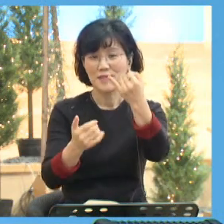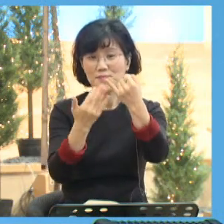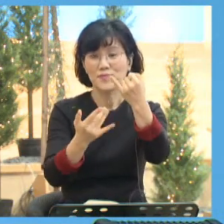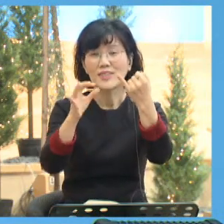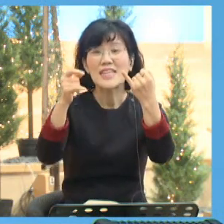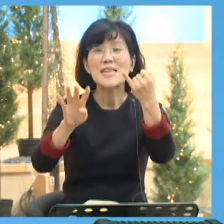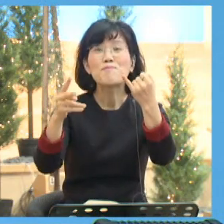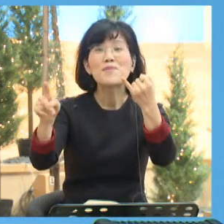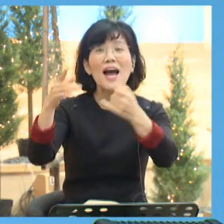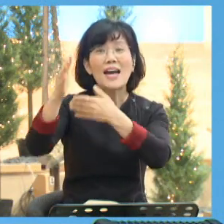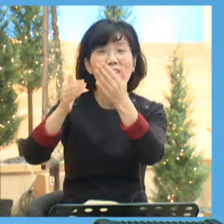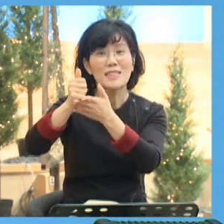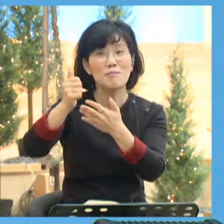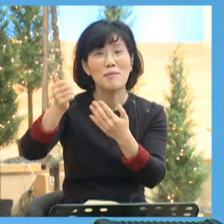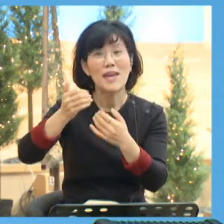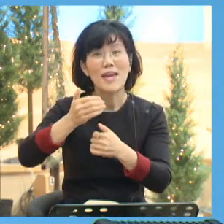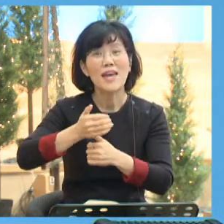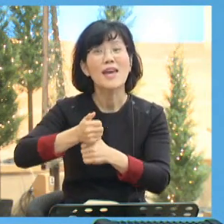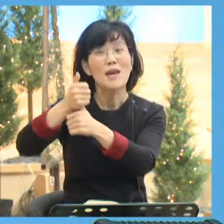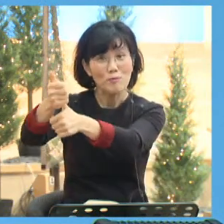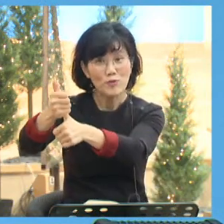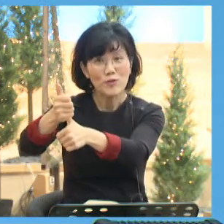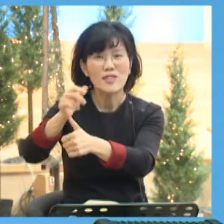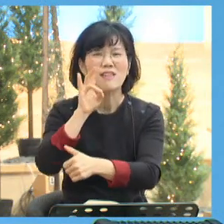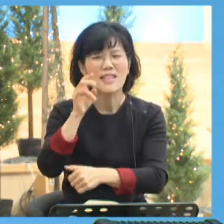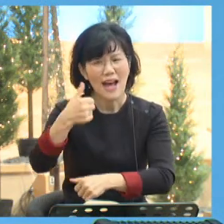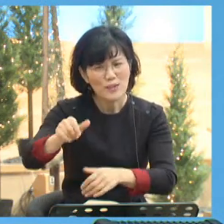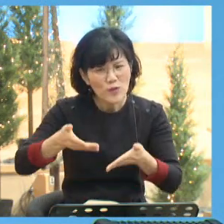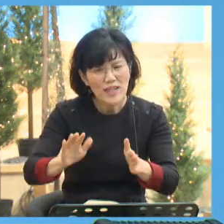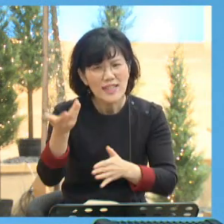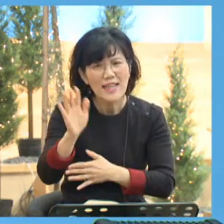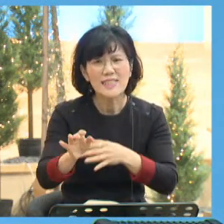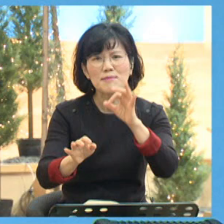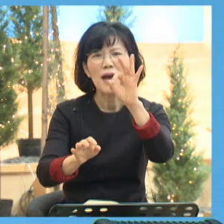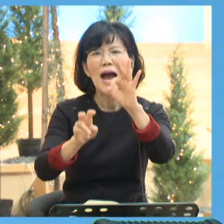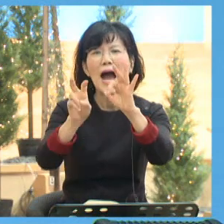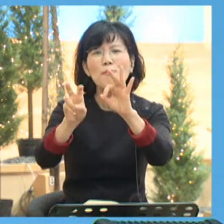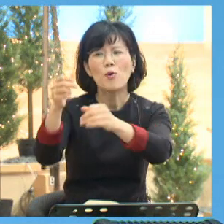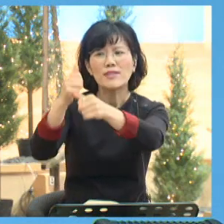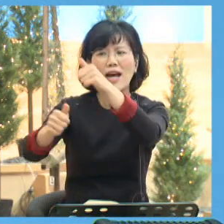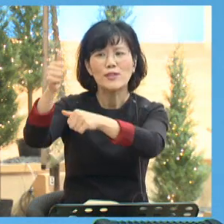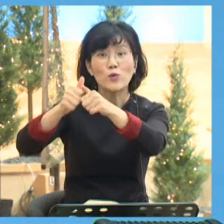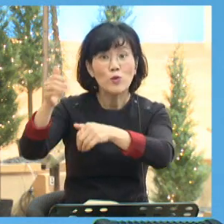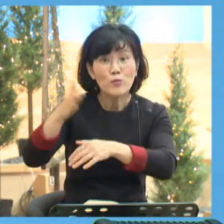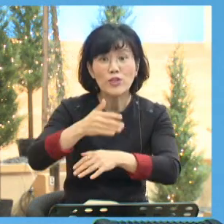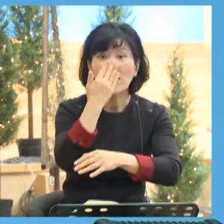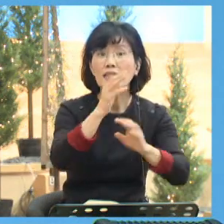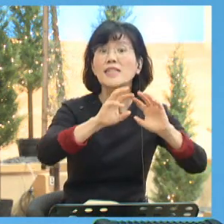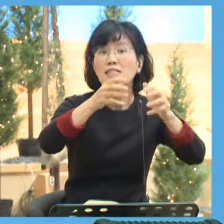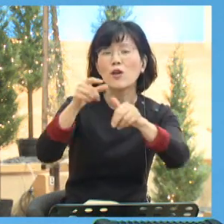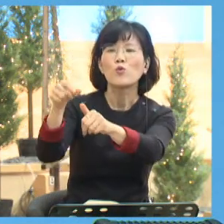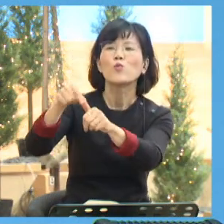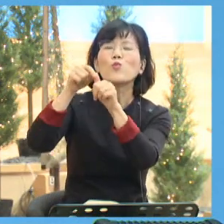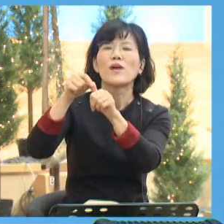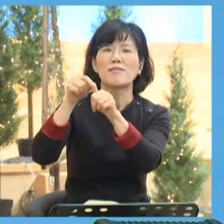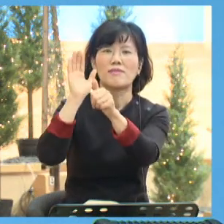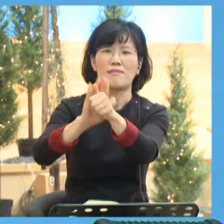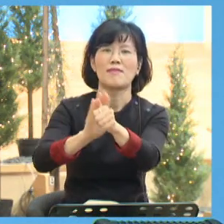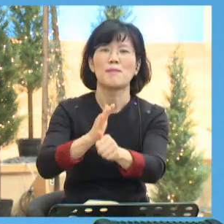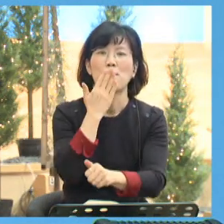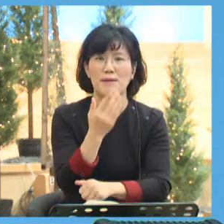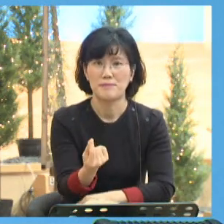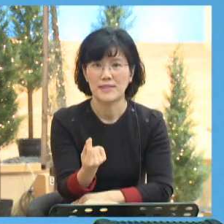손에 붙들려 가지고 기생의 아들로 태어나 습니다 많은 암몬 자손 으로부터 이스라엘을 구원한 이다